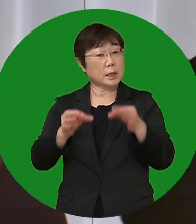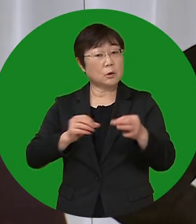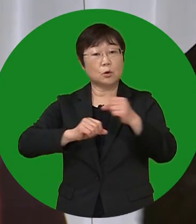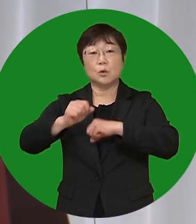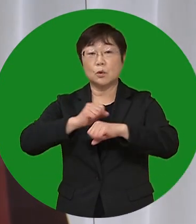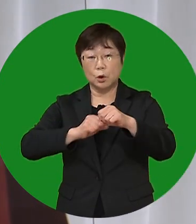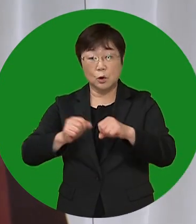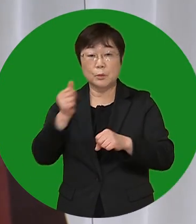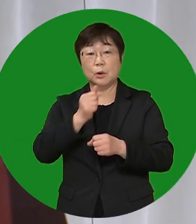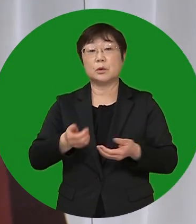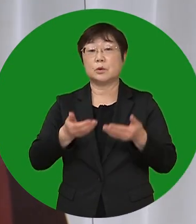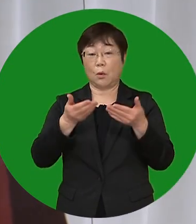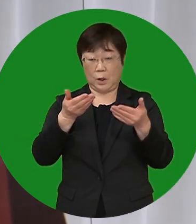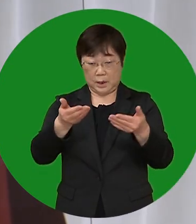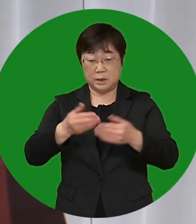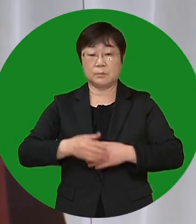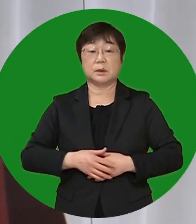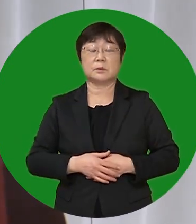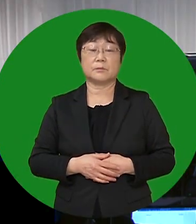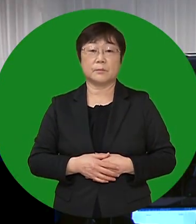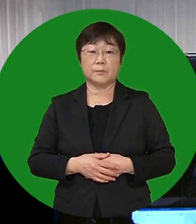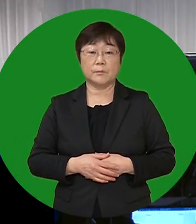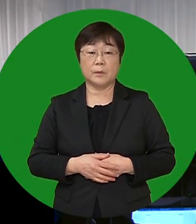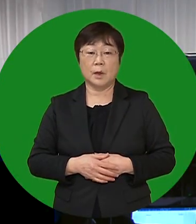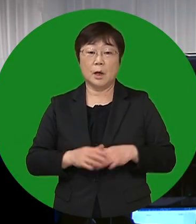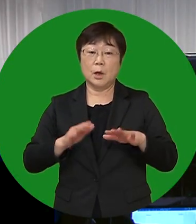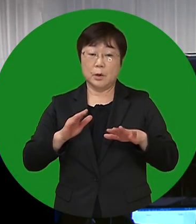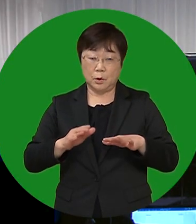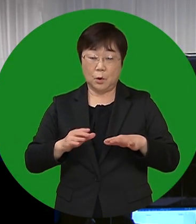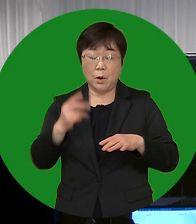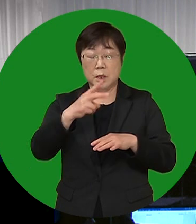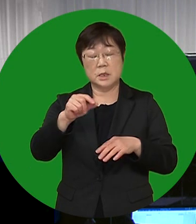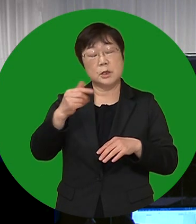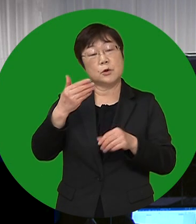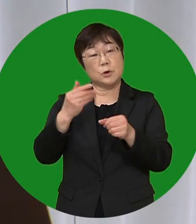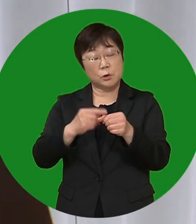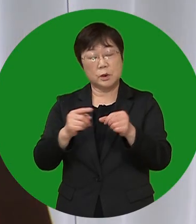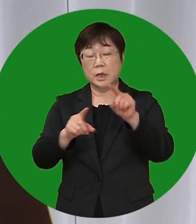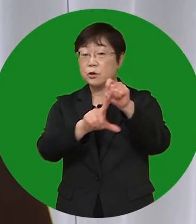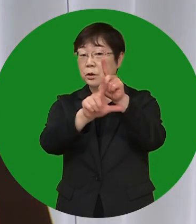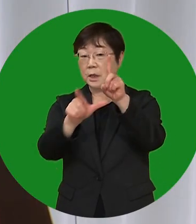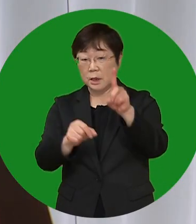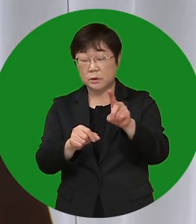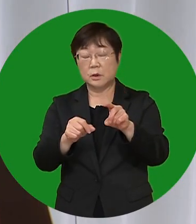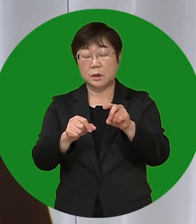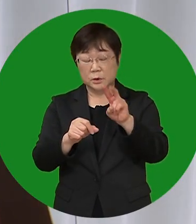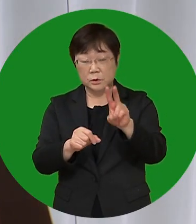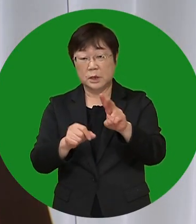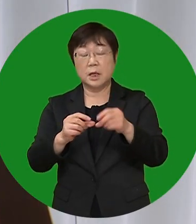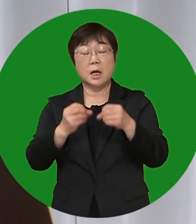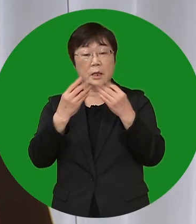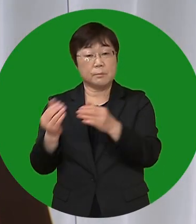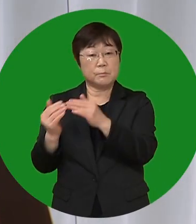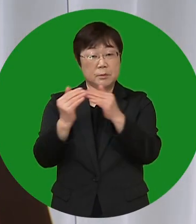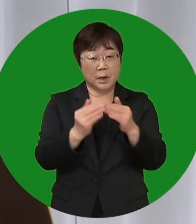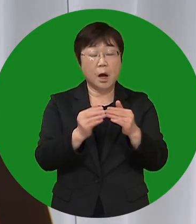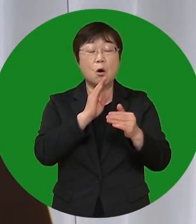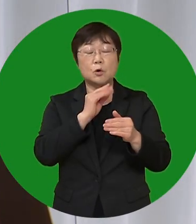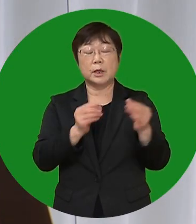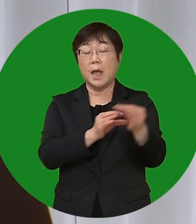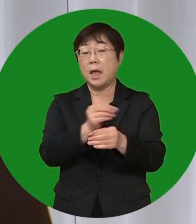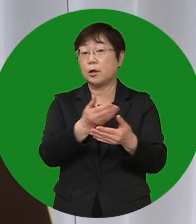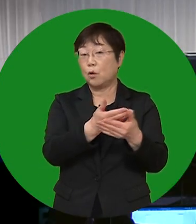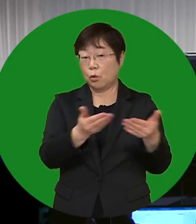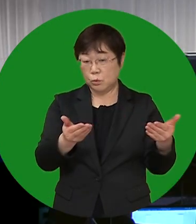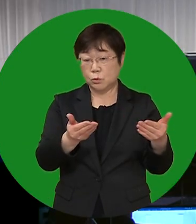取り組みをご紹介させていただきます本日は2019年12月に新築移転しました本店営業部での